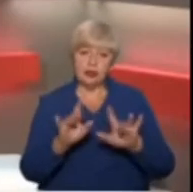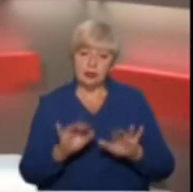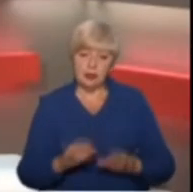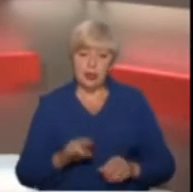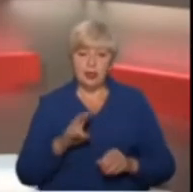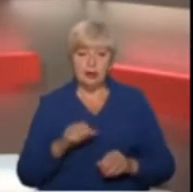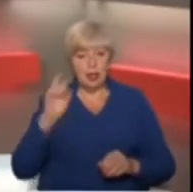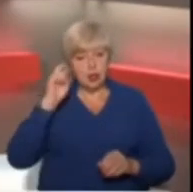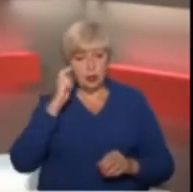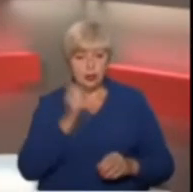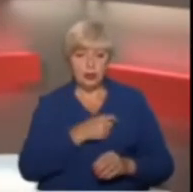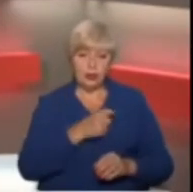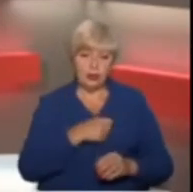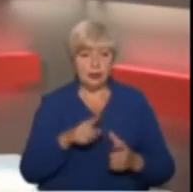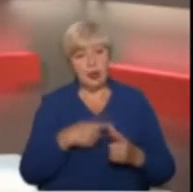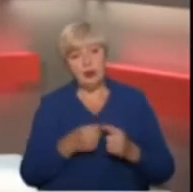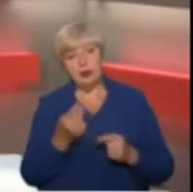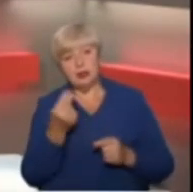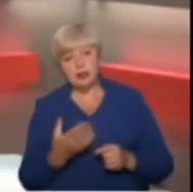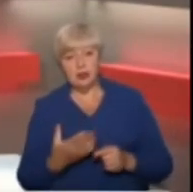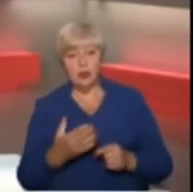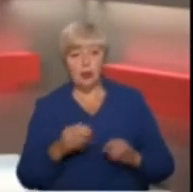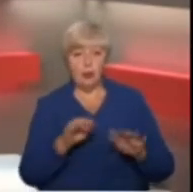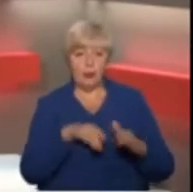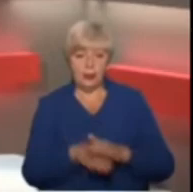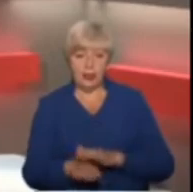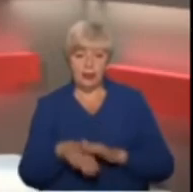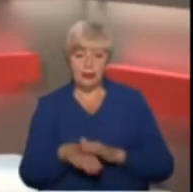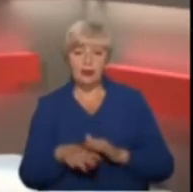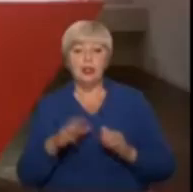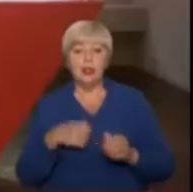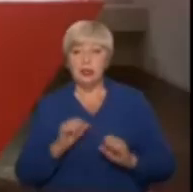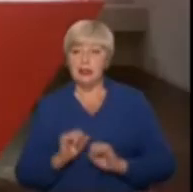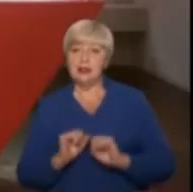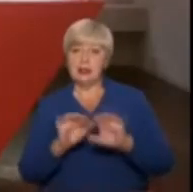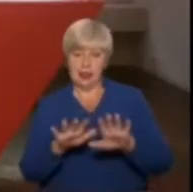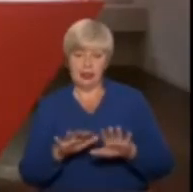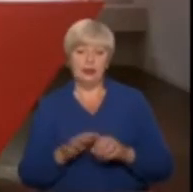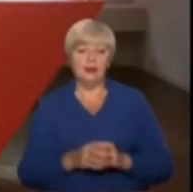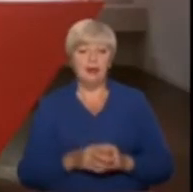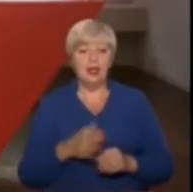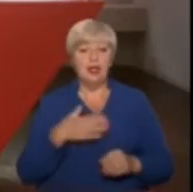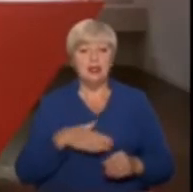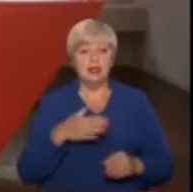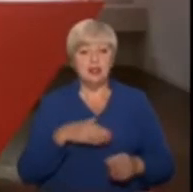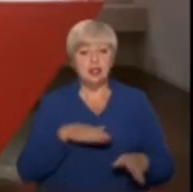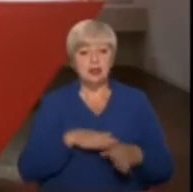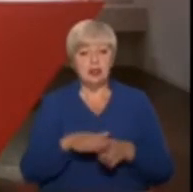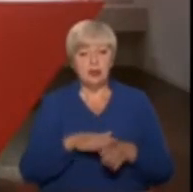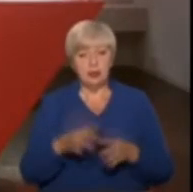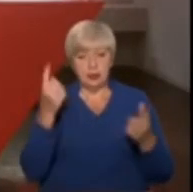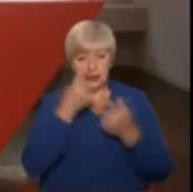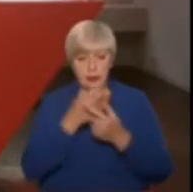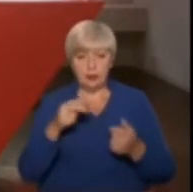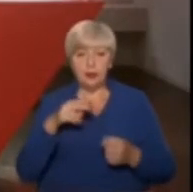принтері або кольоровому та здати у заклад освіти. Що таке, навіщо заповнювати інформацію